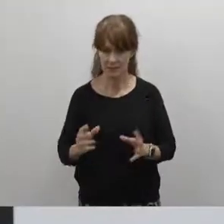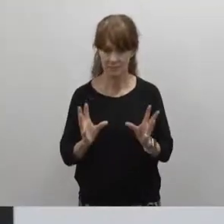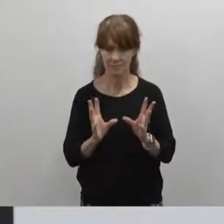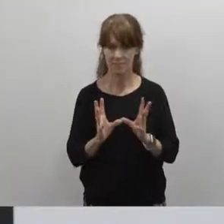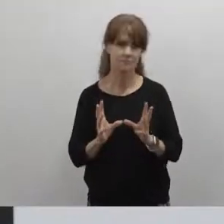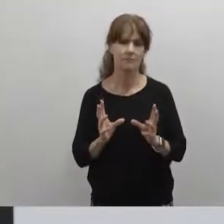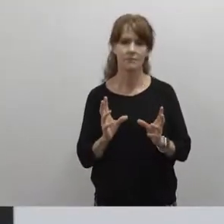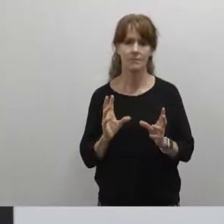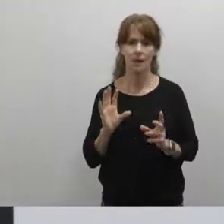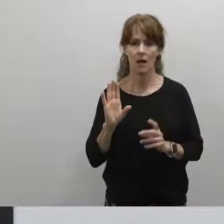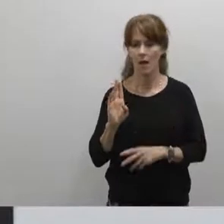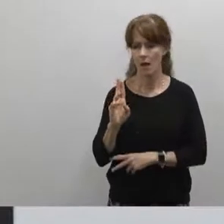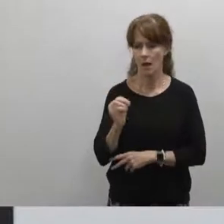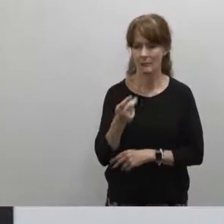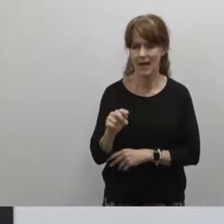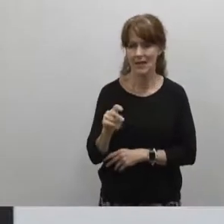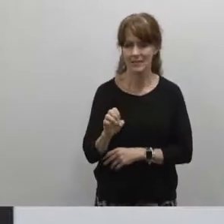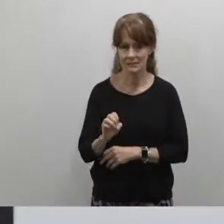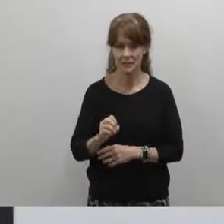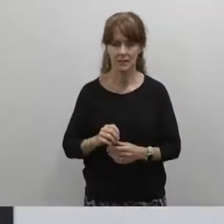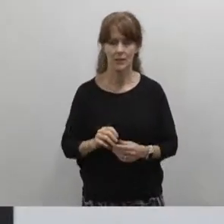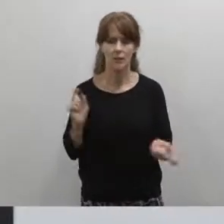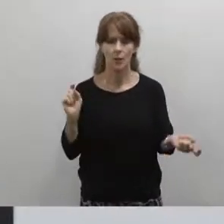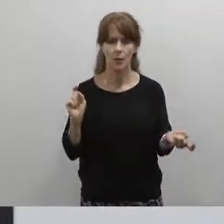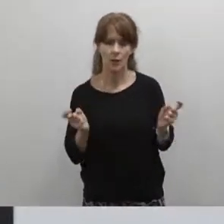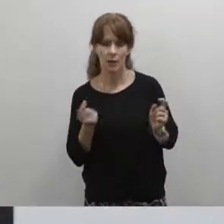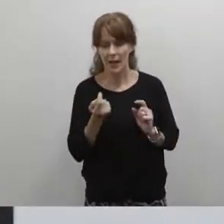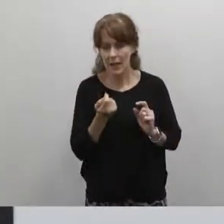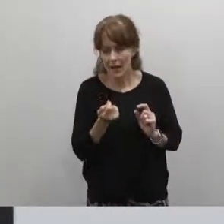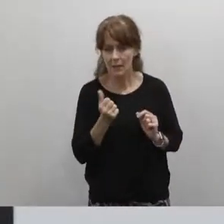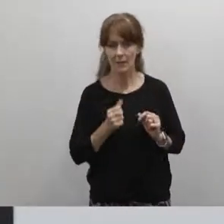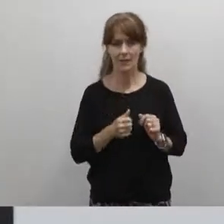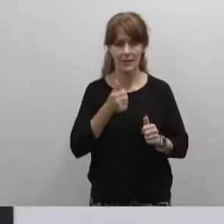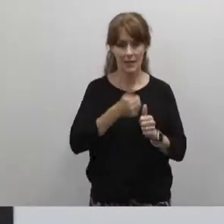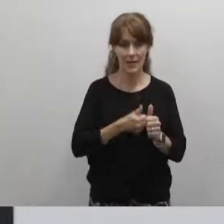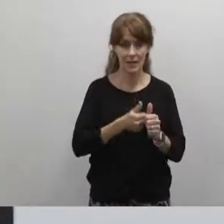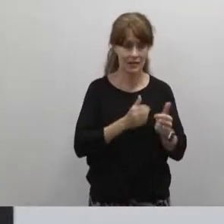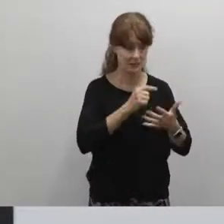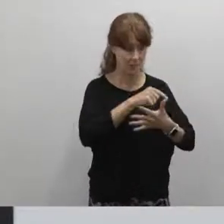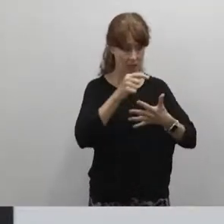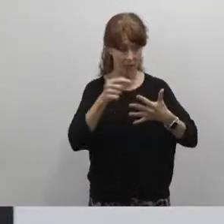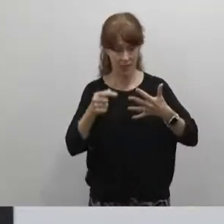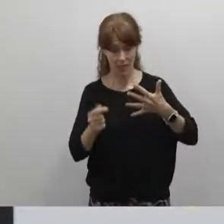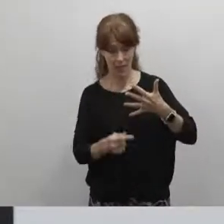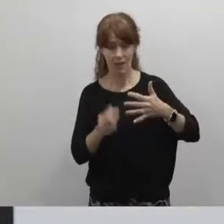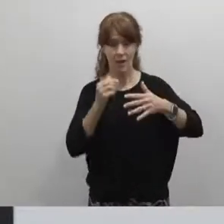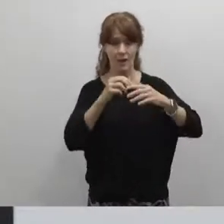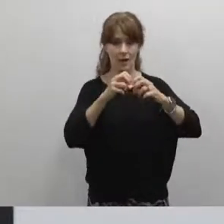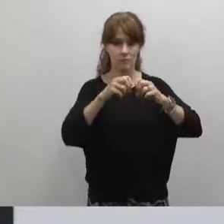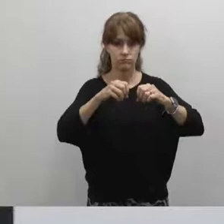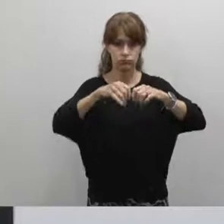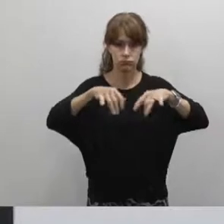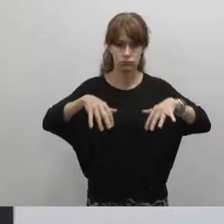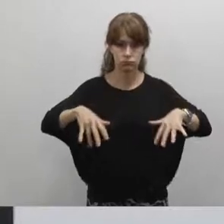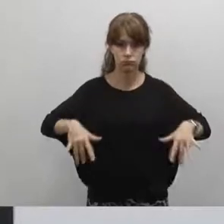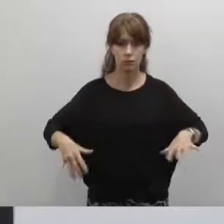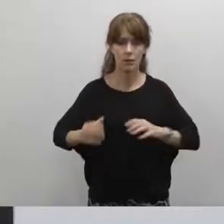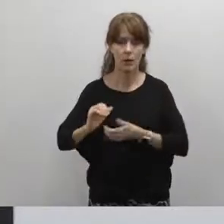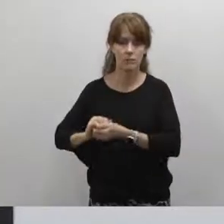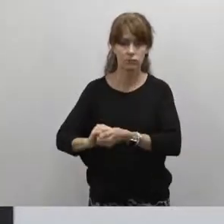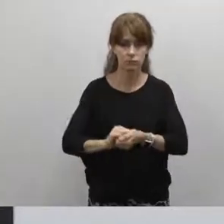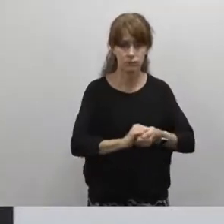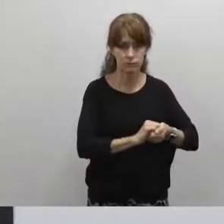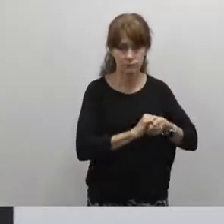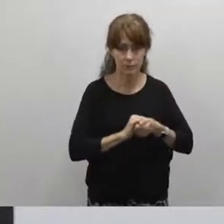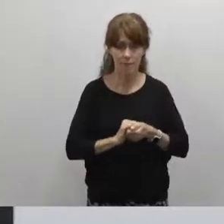đo update những vẽ cầu về để riêng đo update về phần từ những kiểu sim chế những nông phần